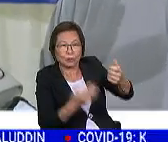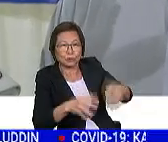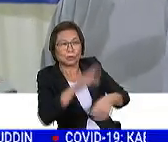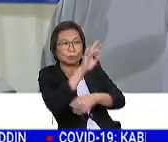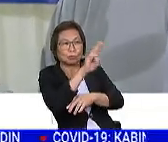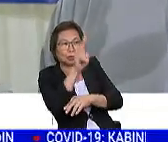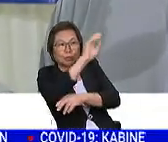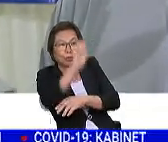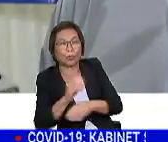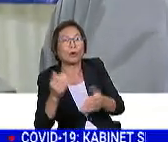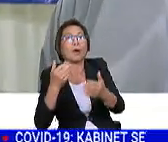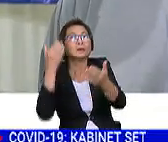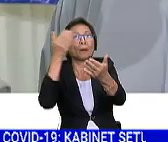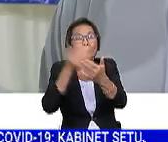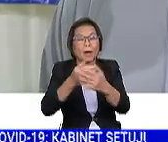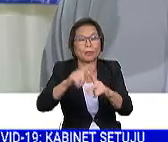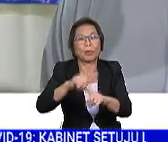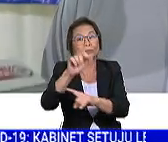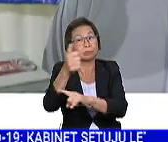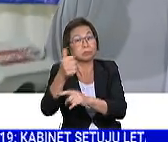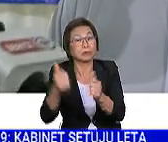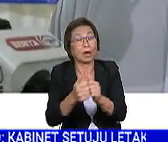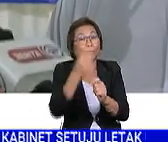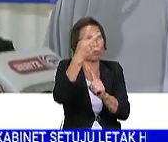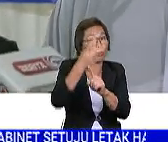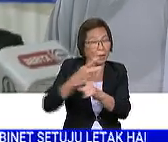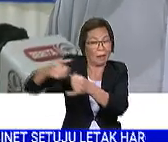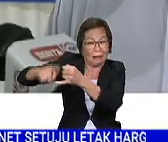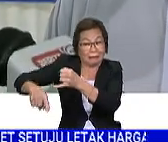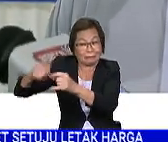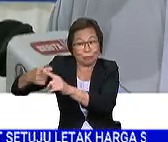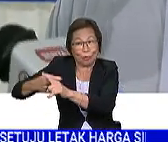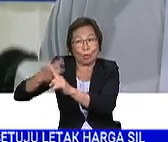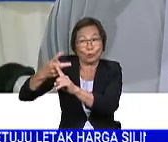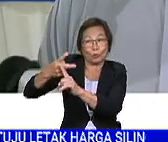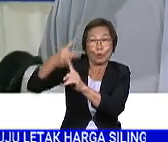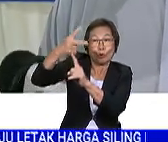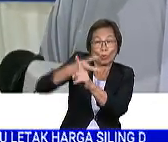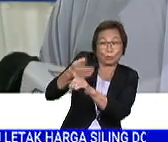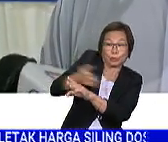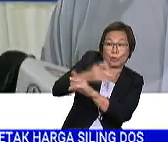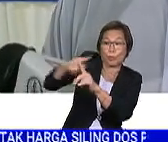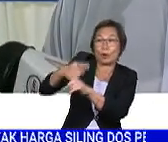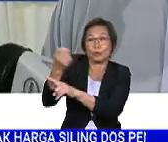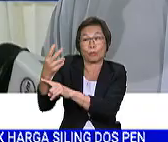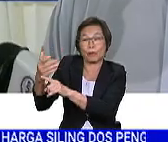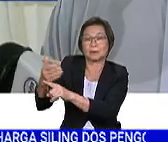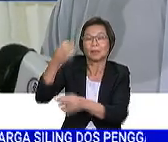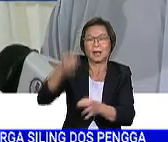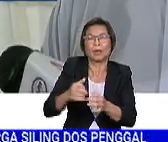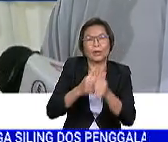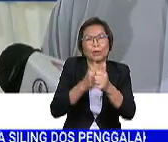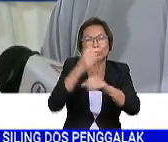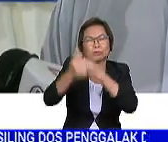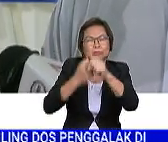72% setakat bulan 10. Ya, jadi dengan 2 bulan terakhir ni, kalau ikut trend tahun-tahun